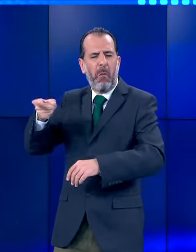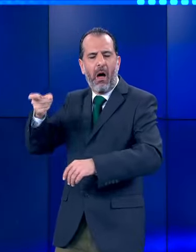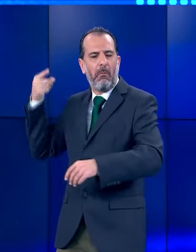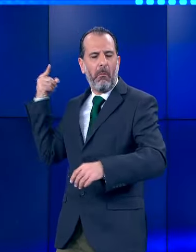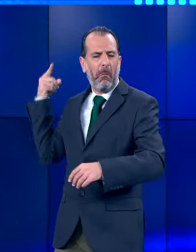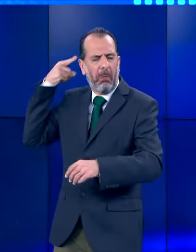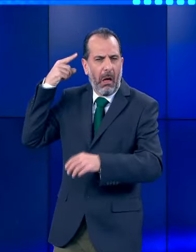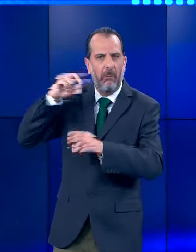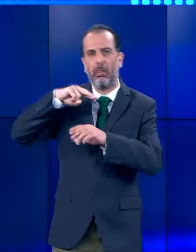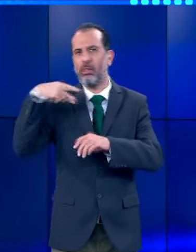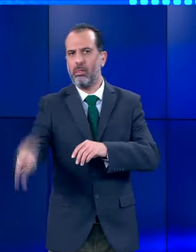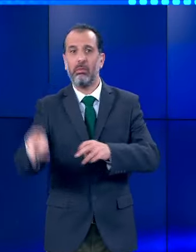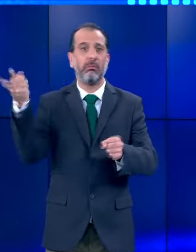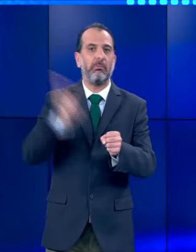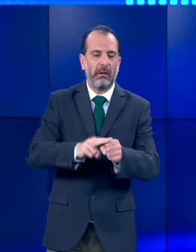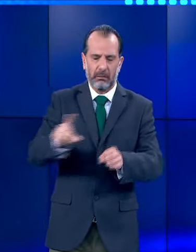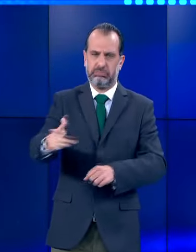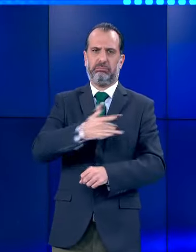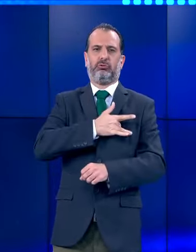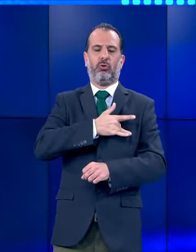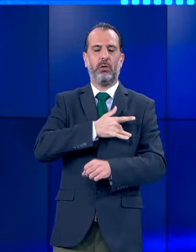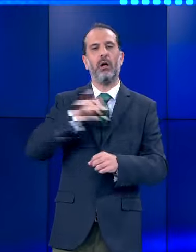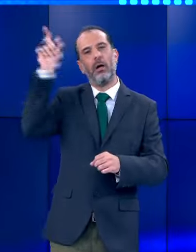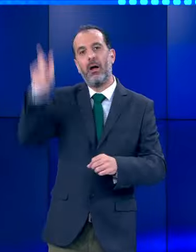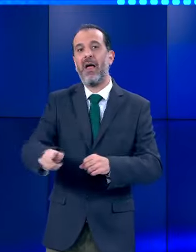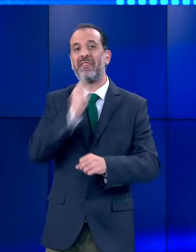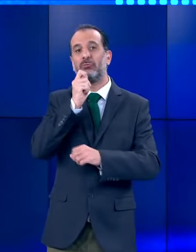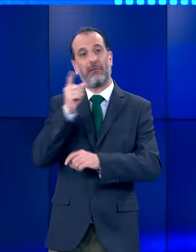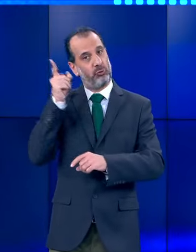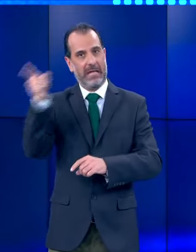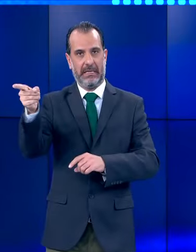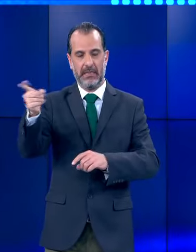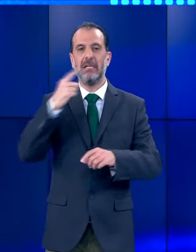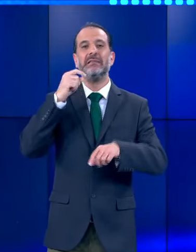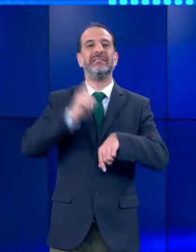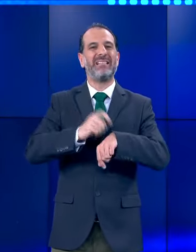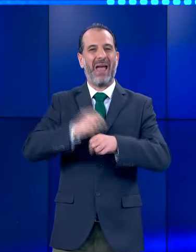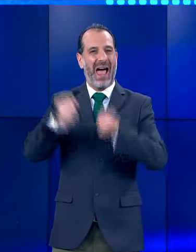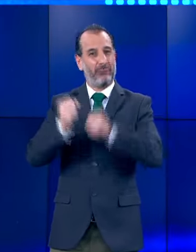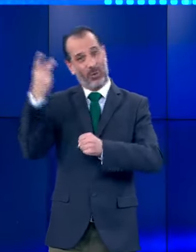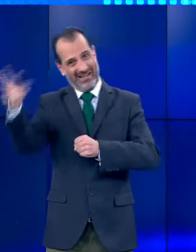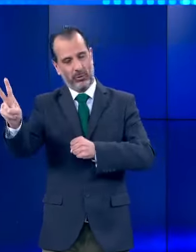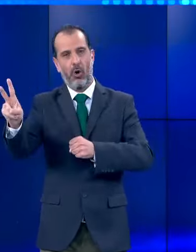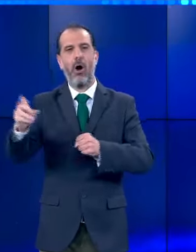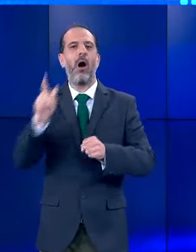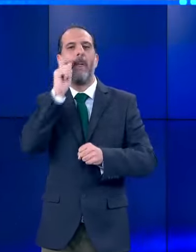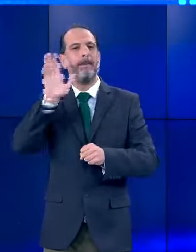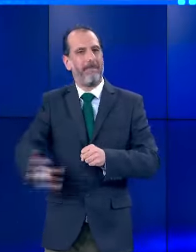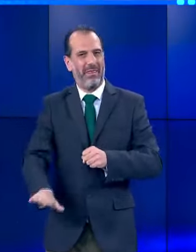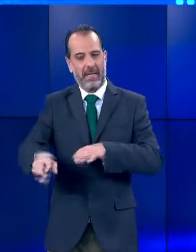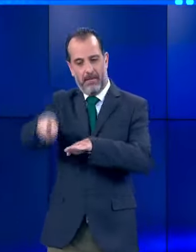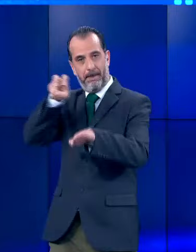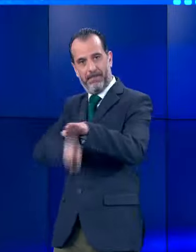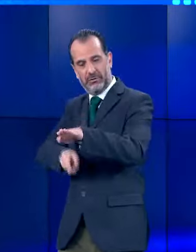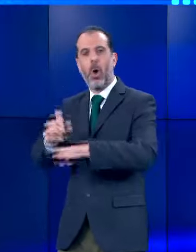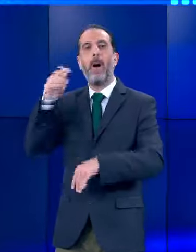Αλέξανδρος Γίγος, για να μας ενημερώσεις, Αλέξανδρε. Ράνια, το αγοράκι βρισκόταν στα πίσω καθίσματα του αυτοκινήτου. Μέσα ήταν και η